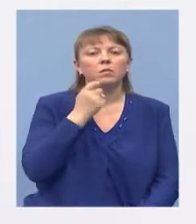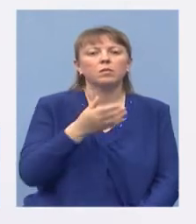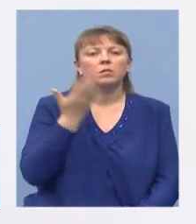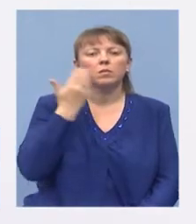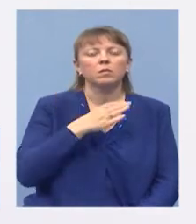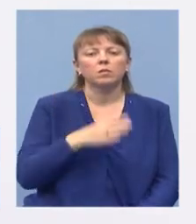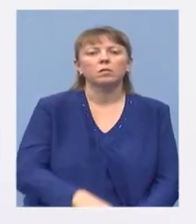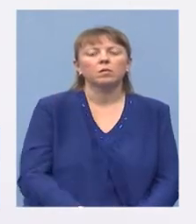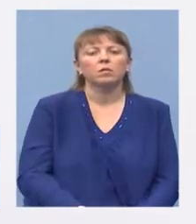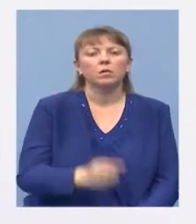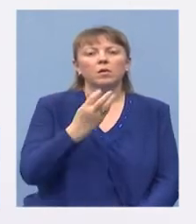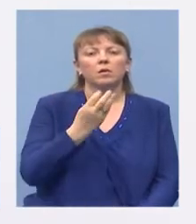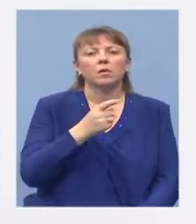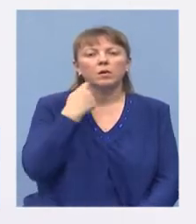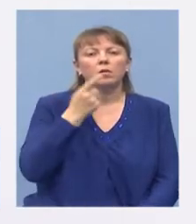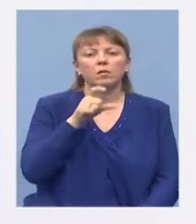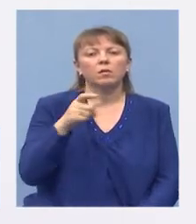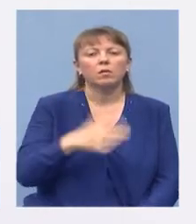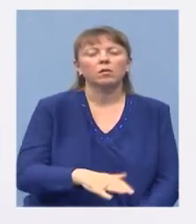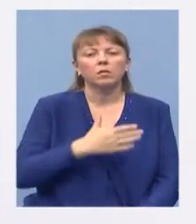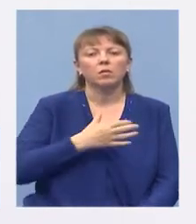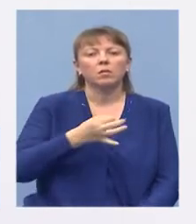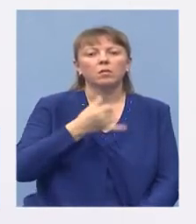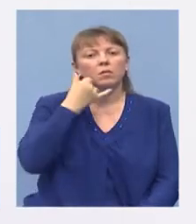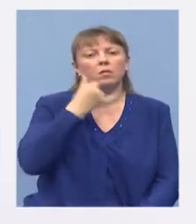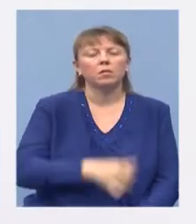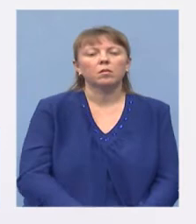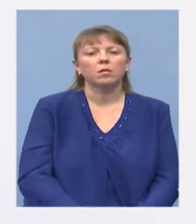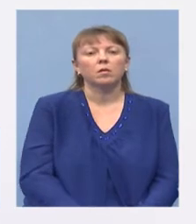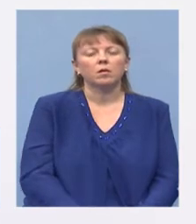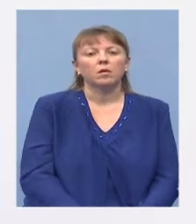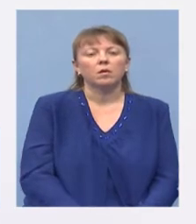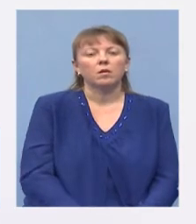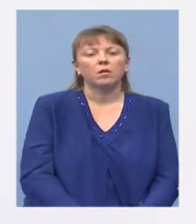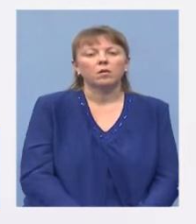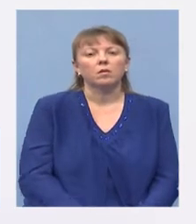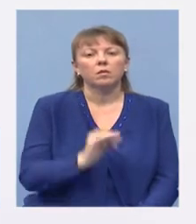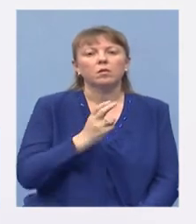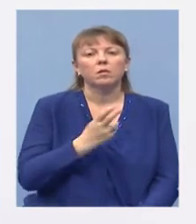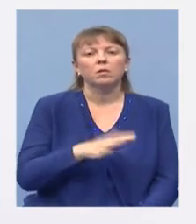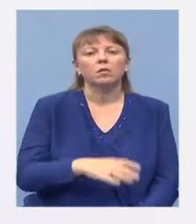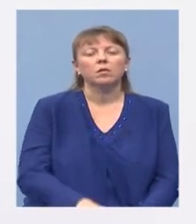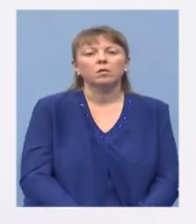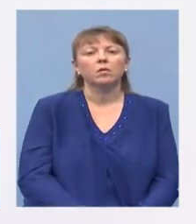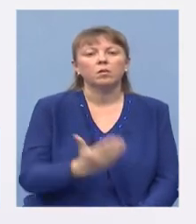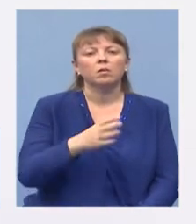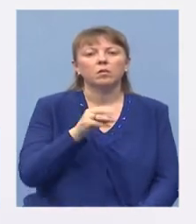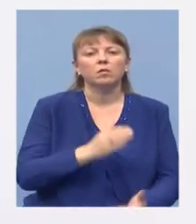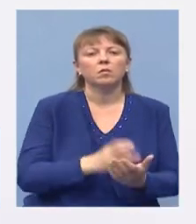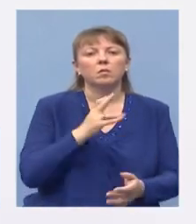По короткому номеру 1414 любой житель нашей области может обратиться туда. Во-первых, эти сотрудники являются компетентными. У них